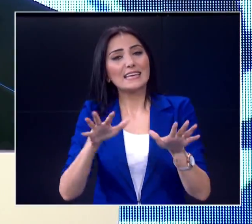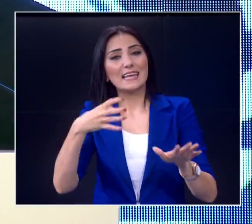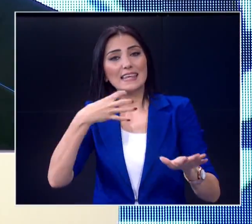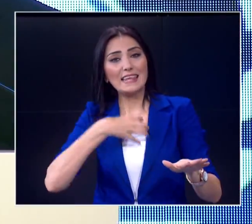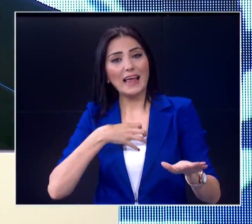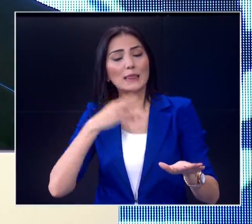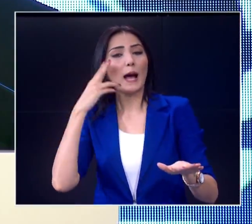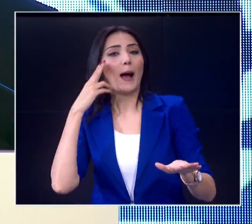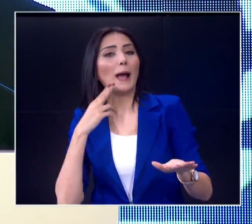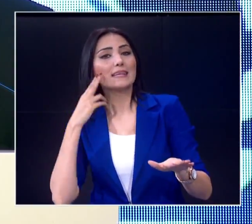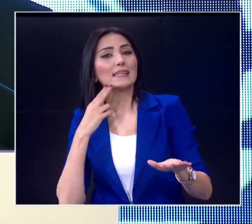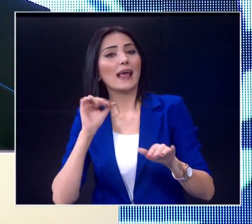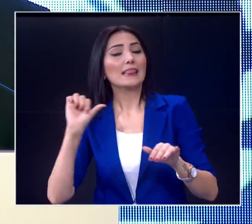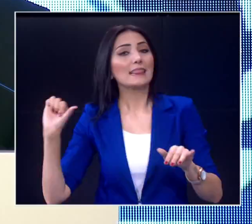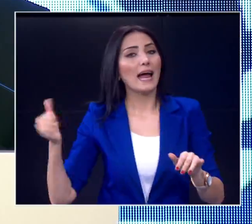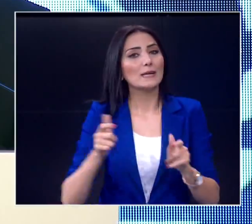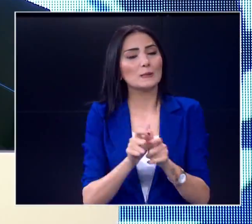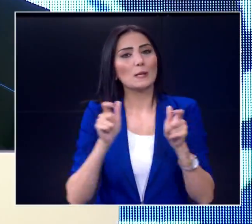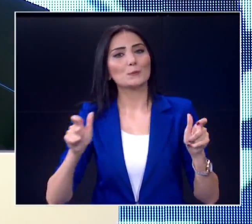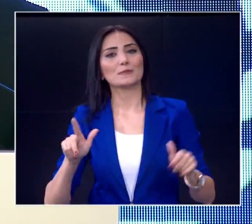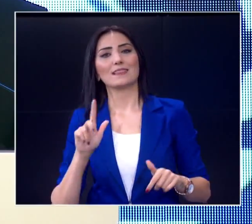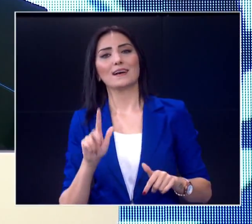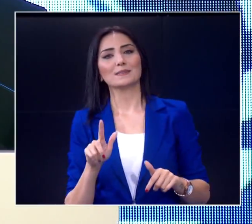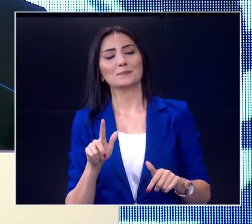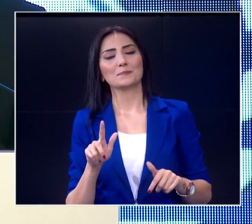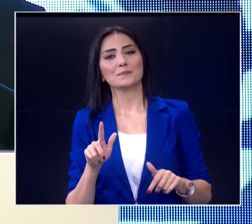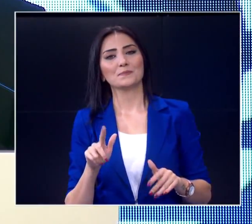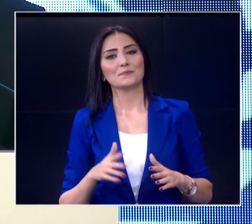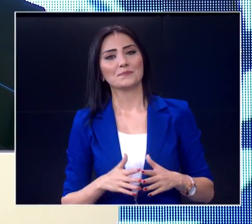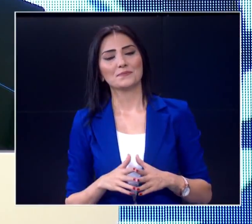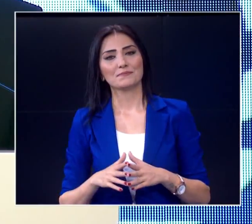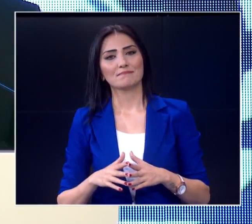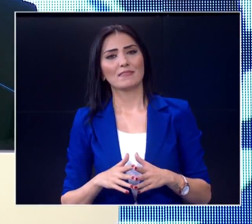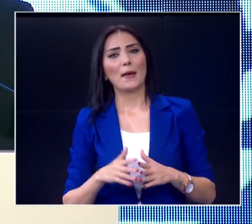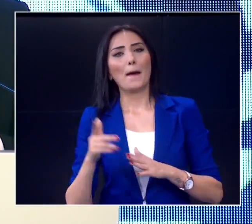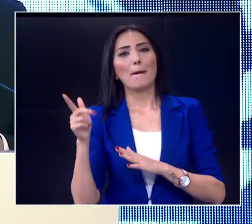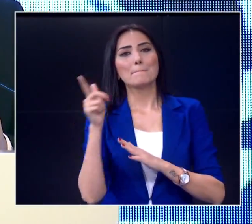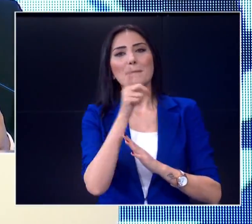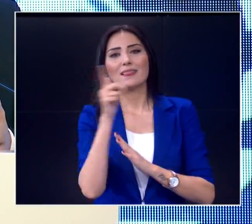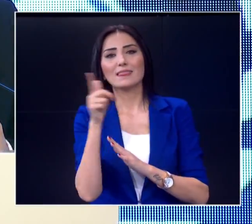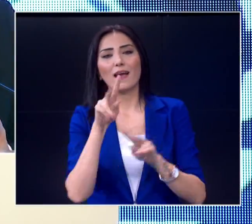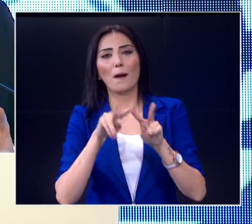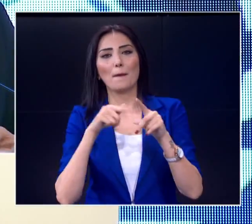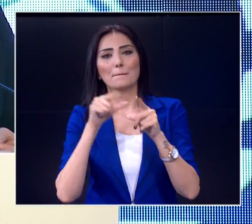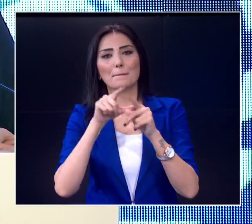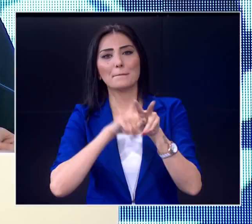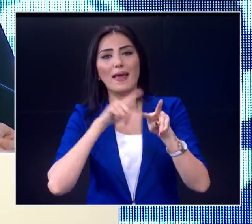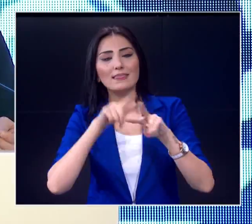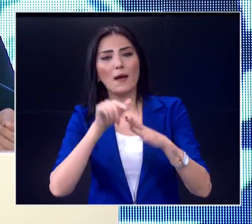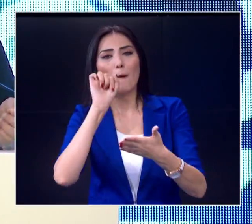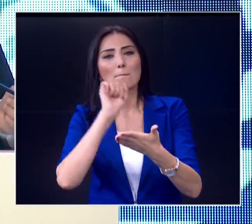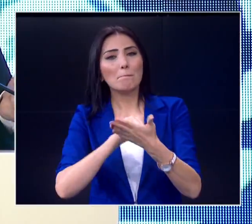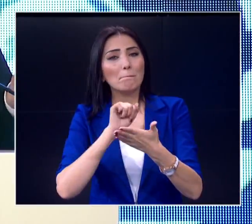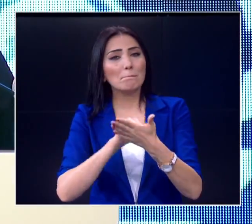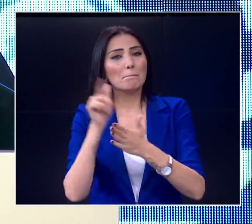etik değerlerinin gelişmesi lazım. medyaya, basına